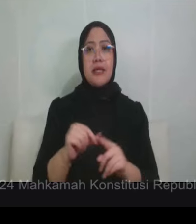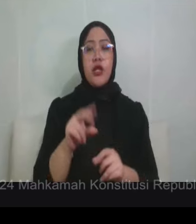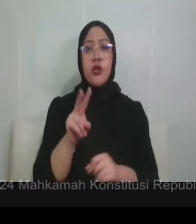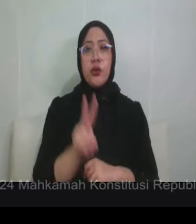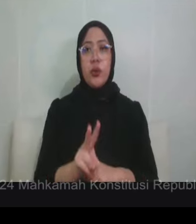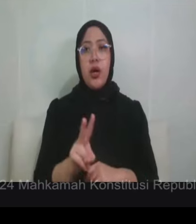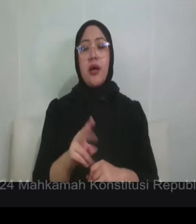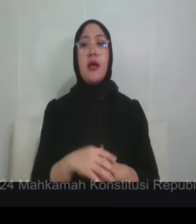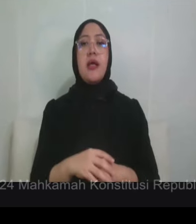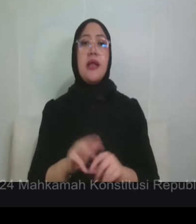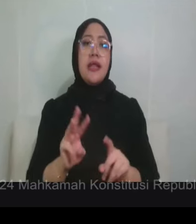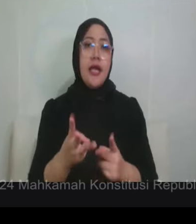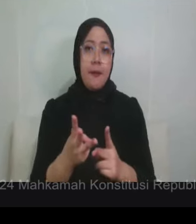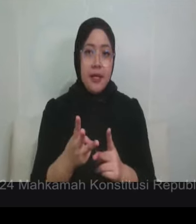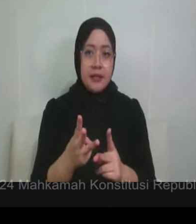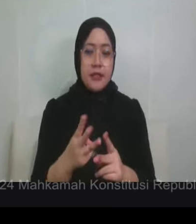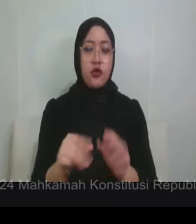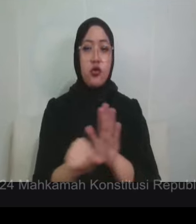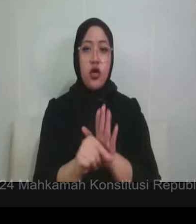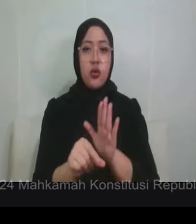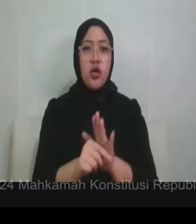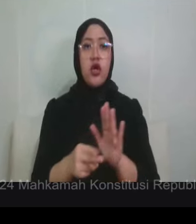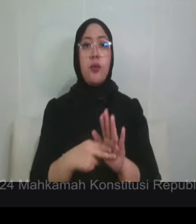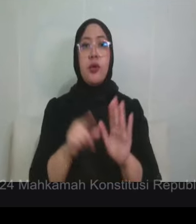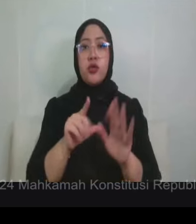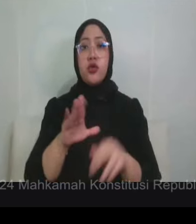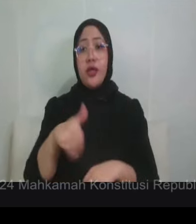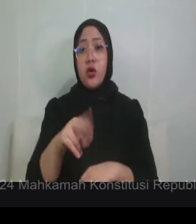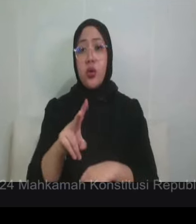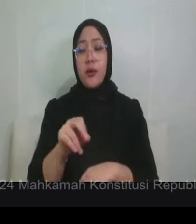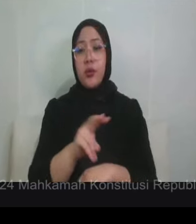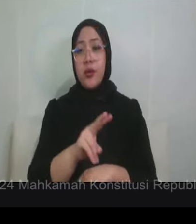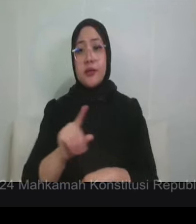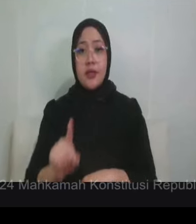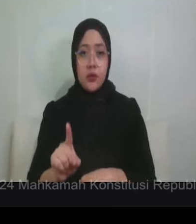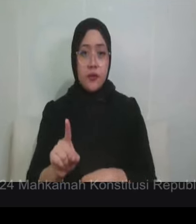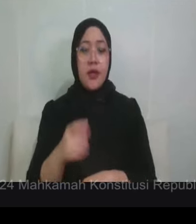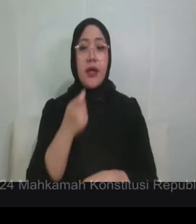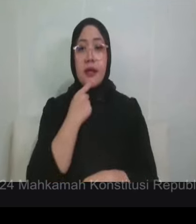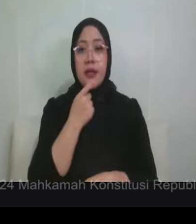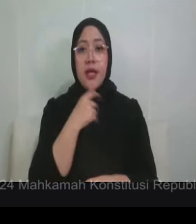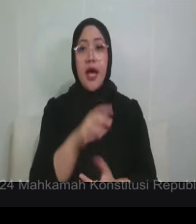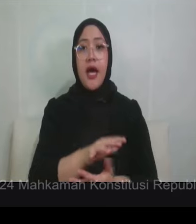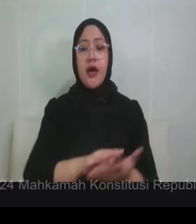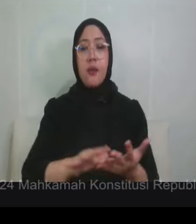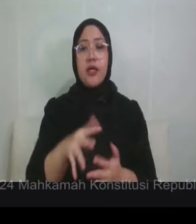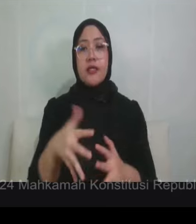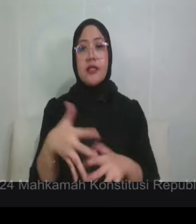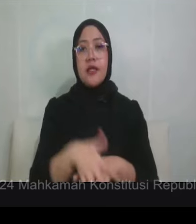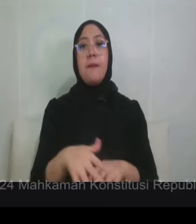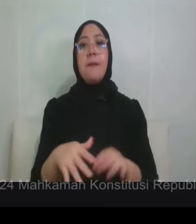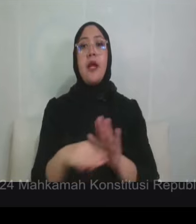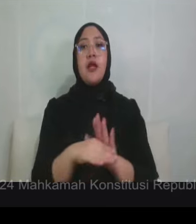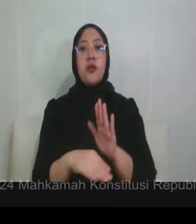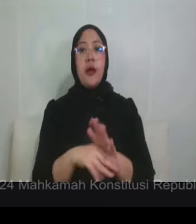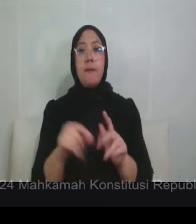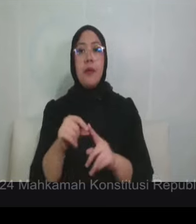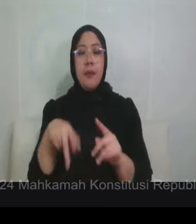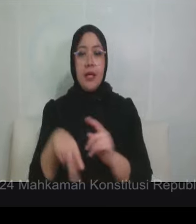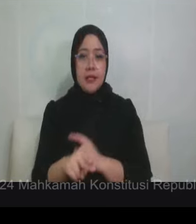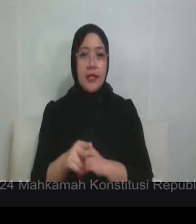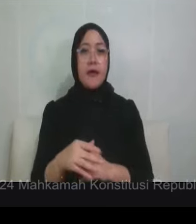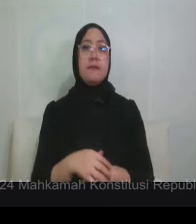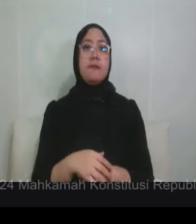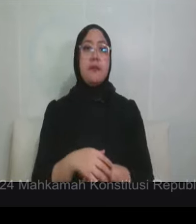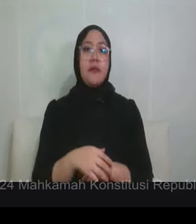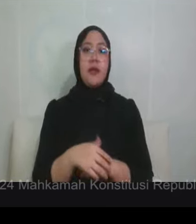13 undang-undang Nomor 7 Tahun 2021 tentang harmonisasi peraturan perpajakan lembar lembaran negara rep